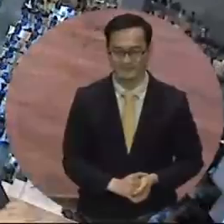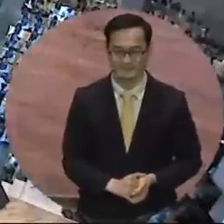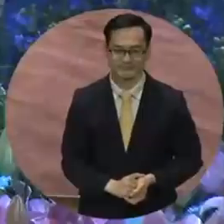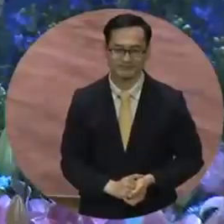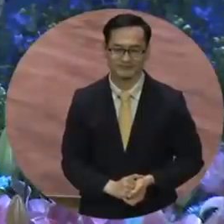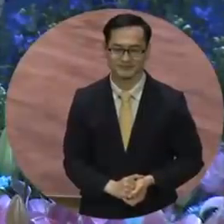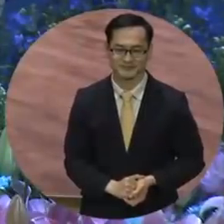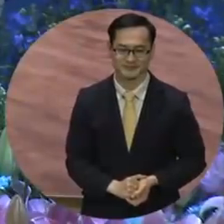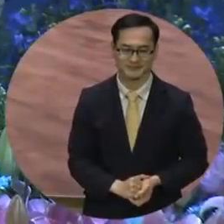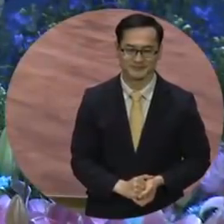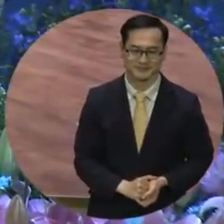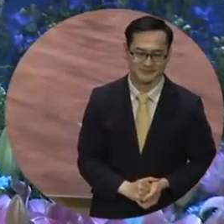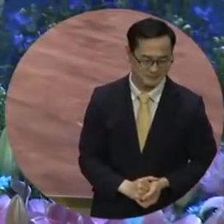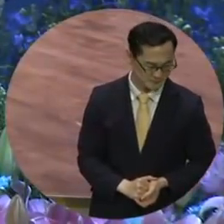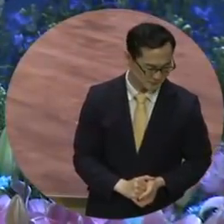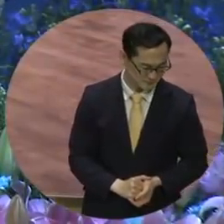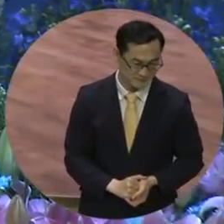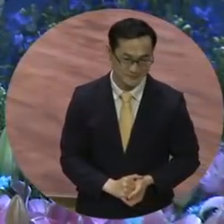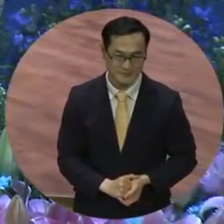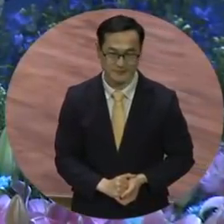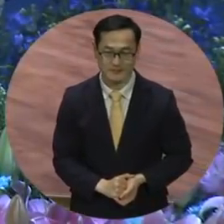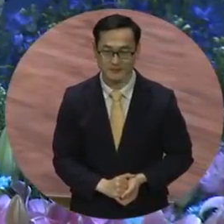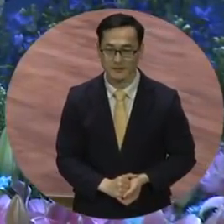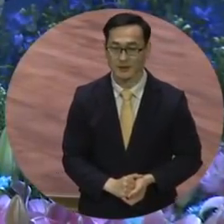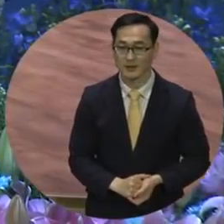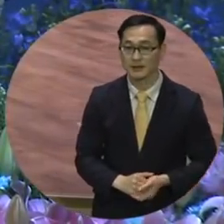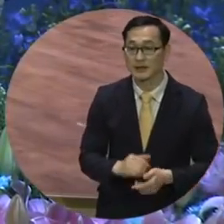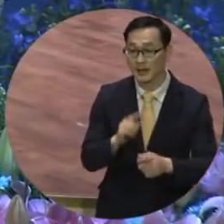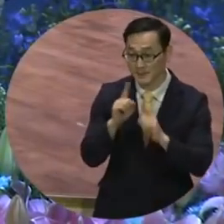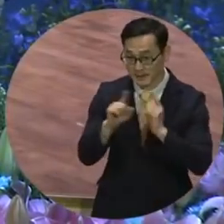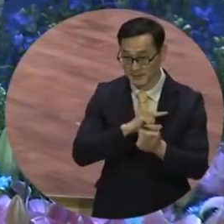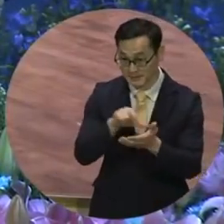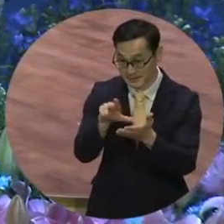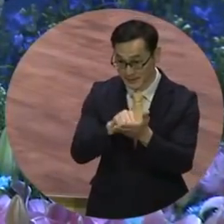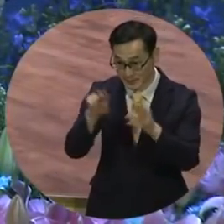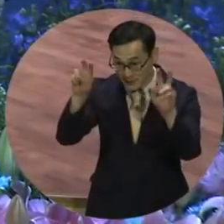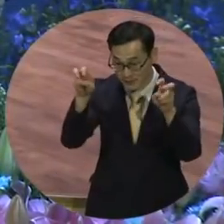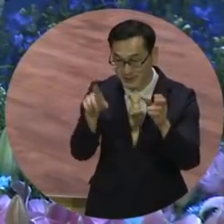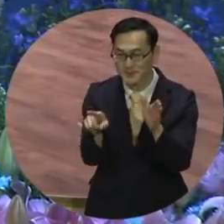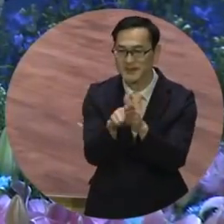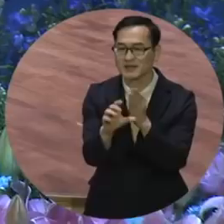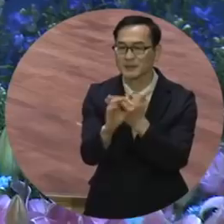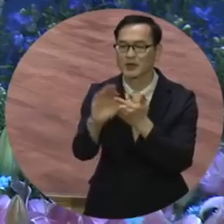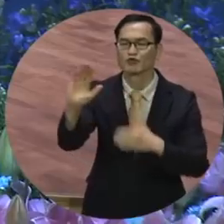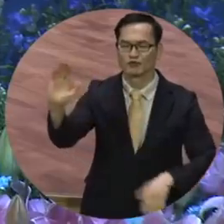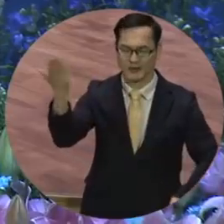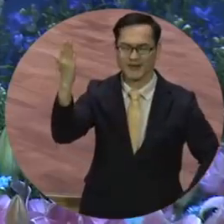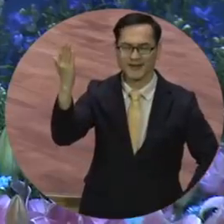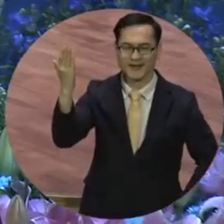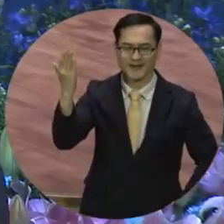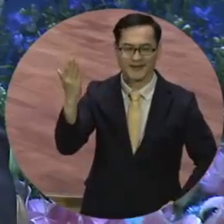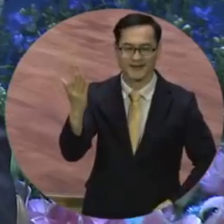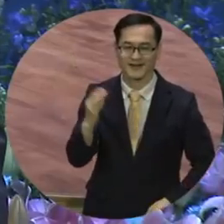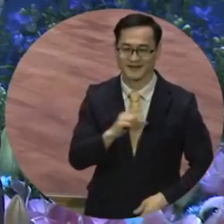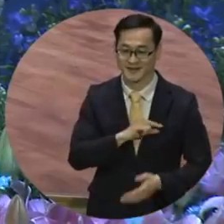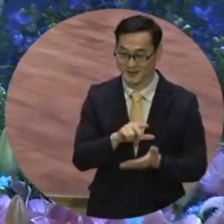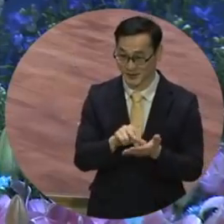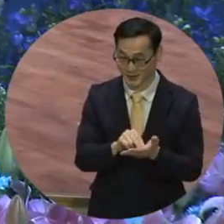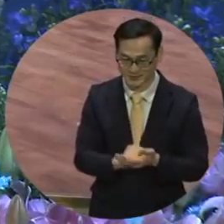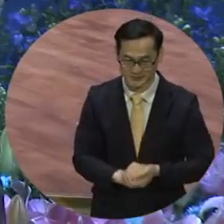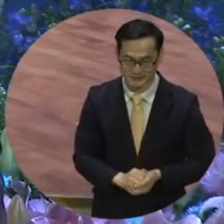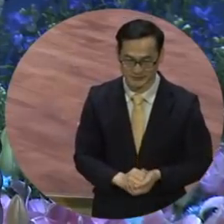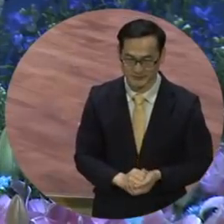자, 이런 말씀 가지고 믿으면 된다라는 제목으로 말씀을 드립니다. 한